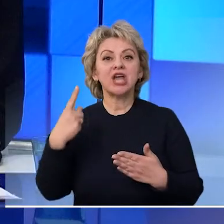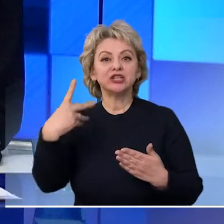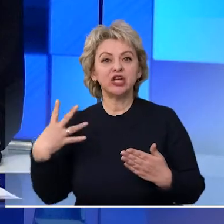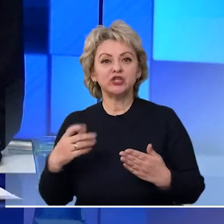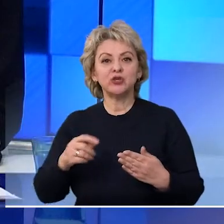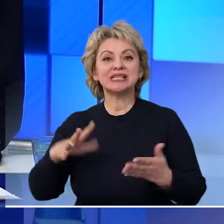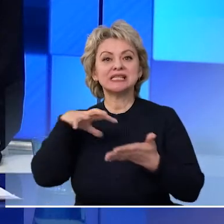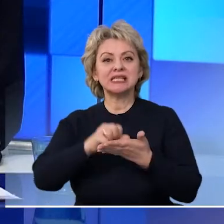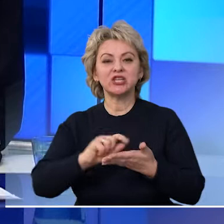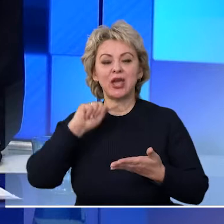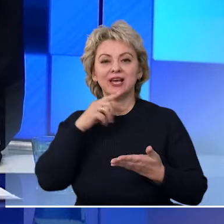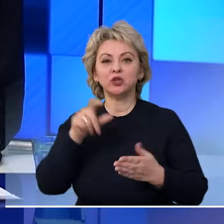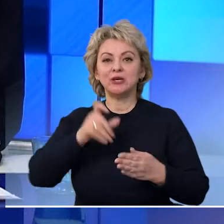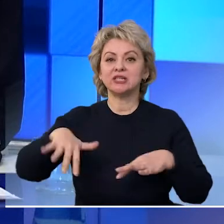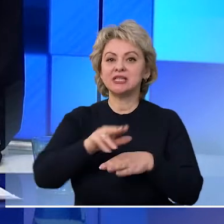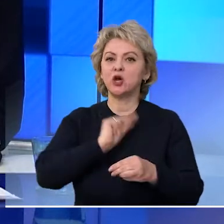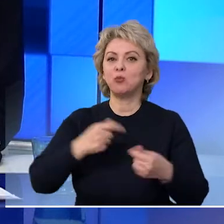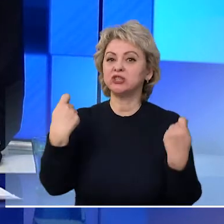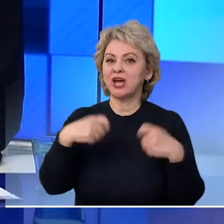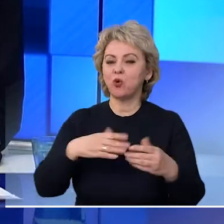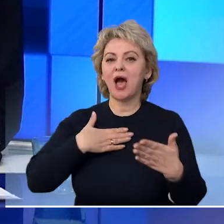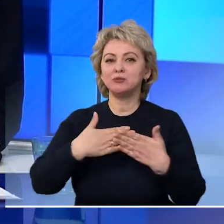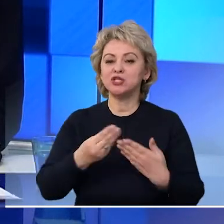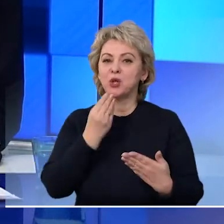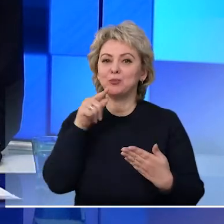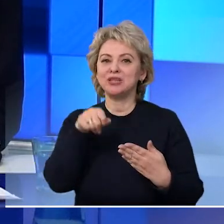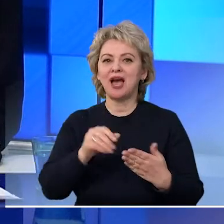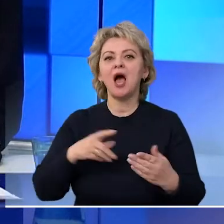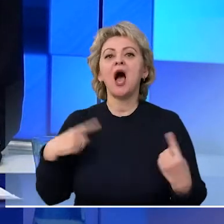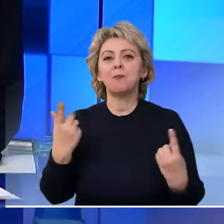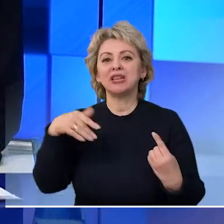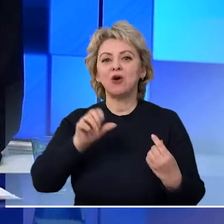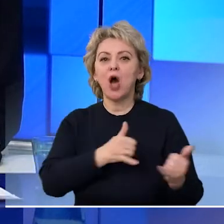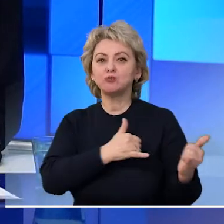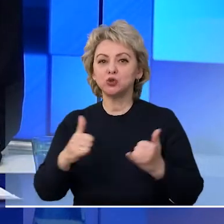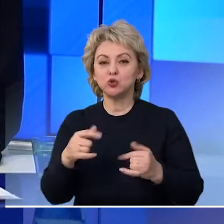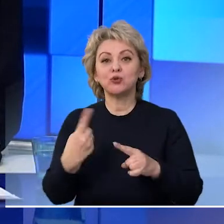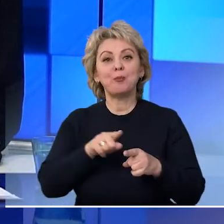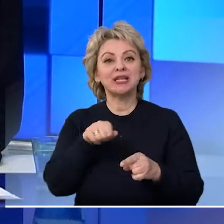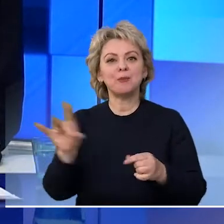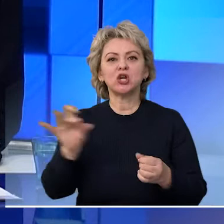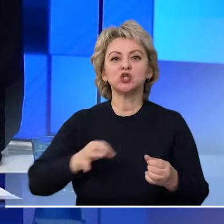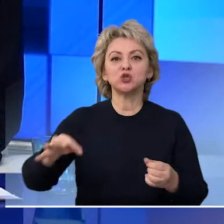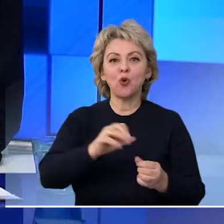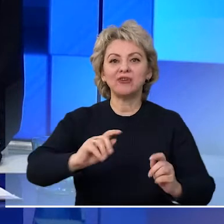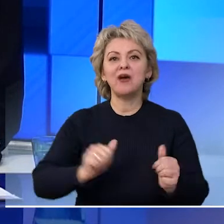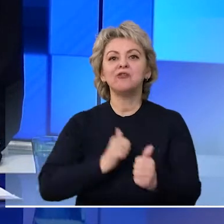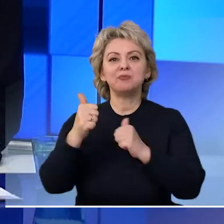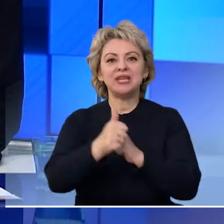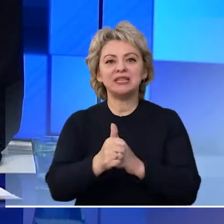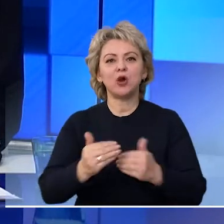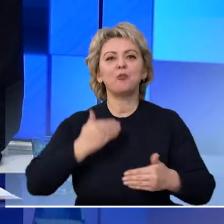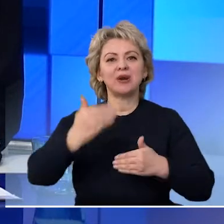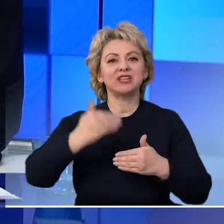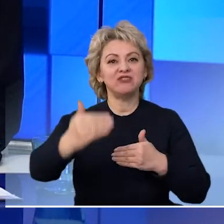Около четверти занятого в экономике населения работает в сфере торговли, общественного питания и бытового обслуживания. Помимо этого, Ростовская область в